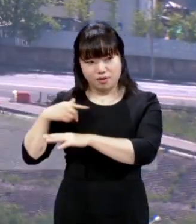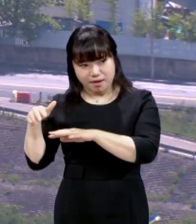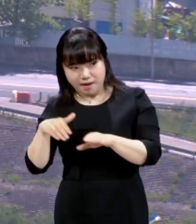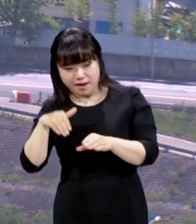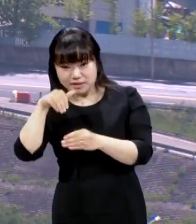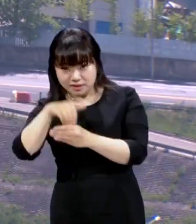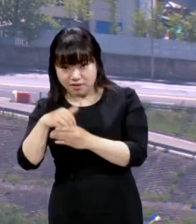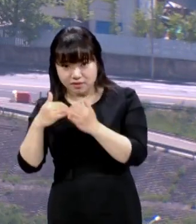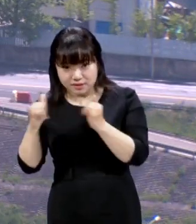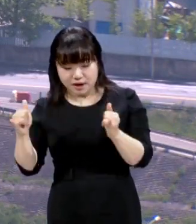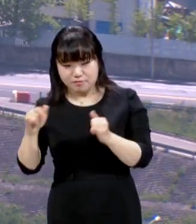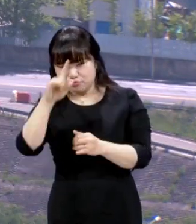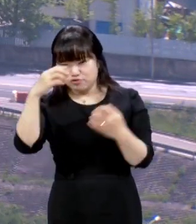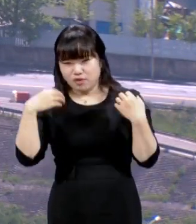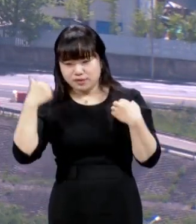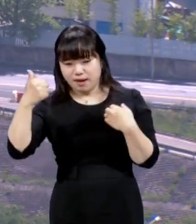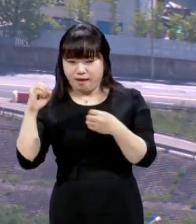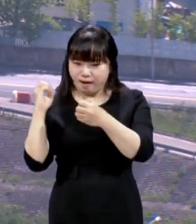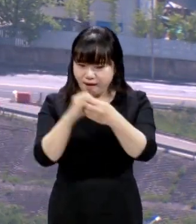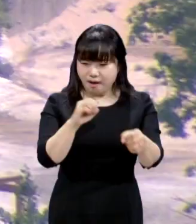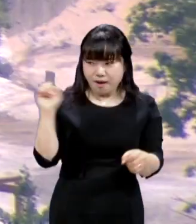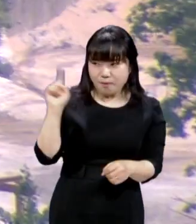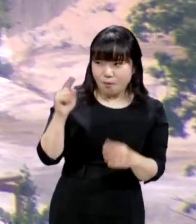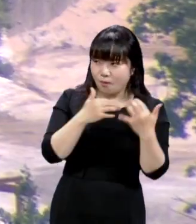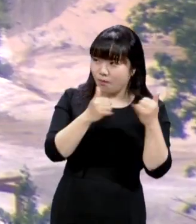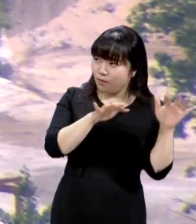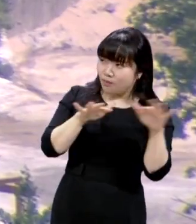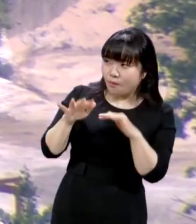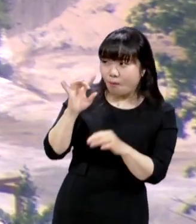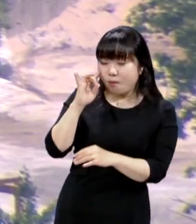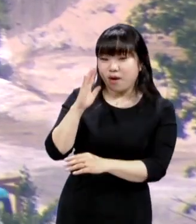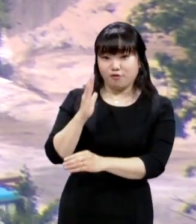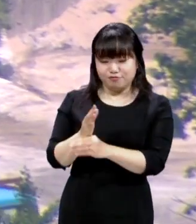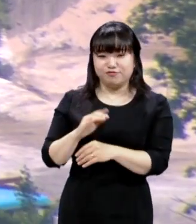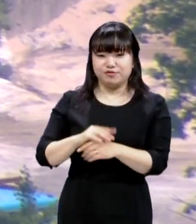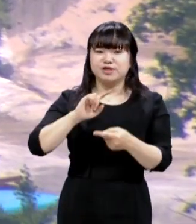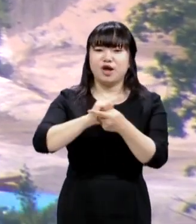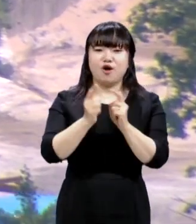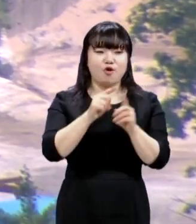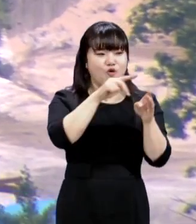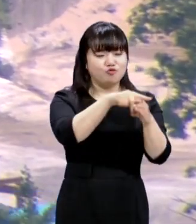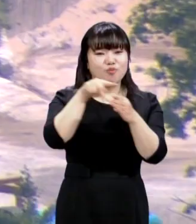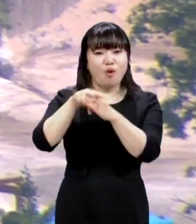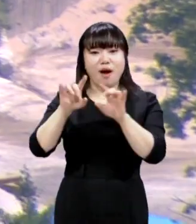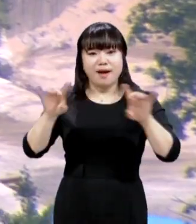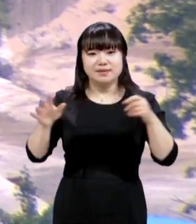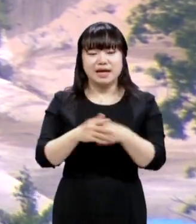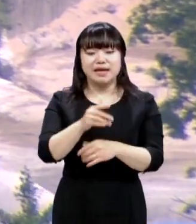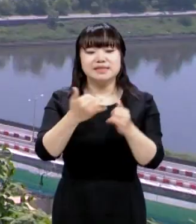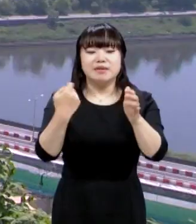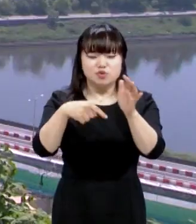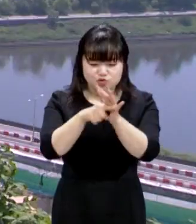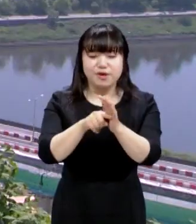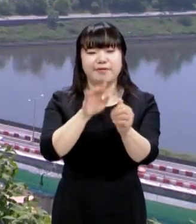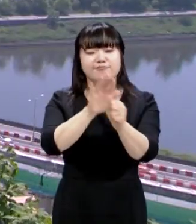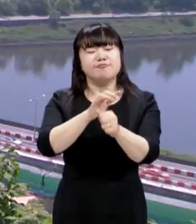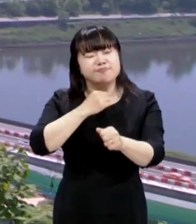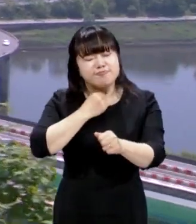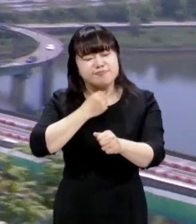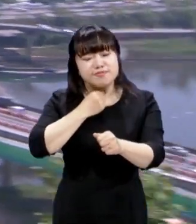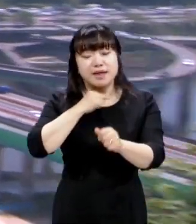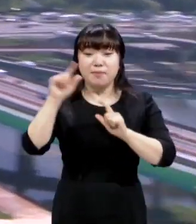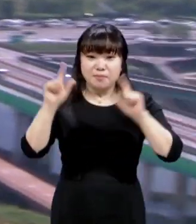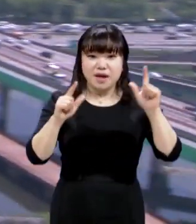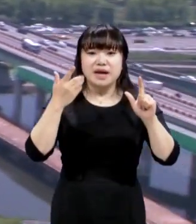차기 성동구청장 의 역할이 커졌습니다 양 당의 후보 모두 성동 국민에게 필요한 시설을 넣겠다는 의지를 갖고